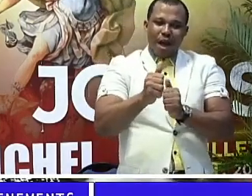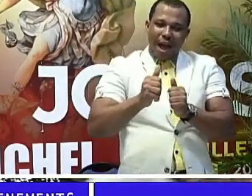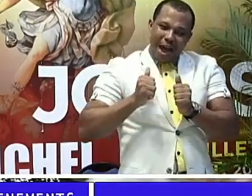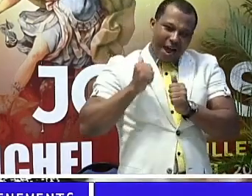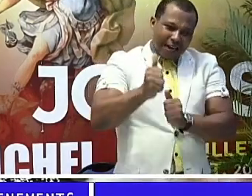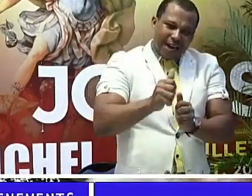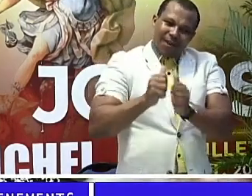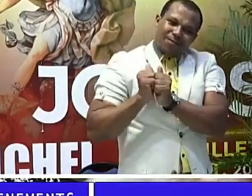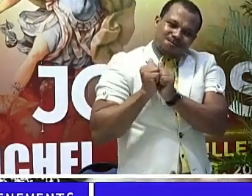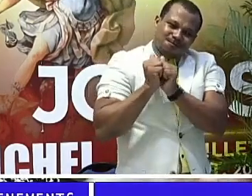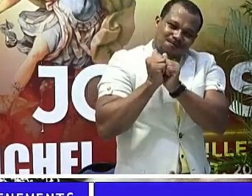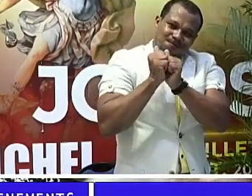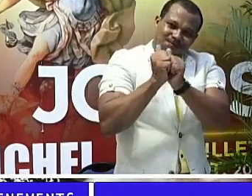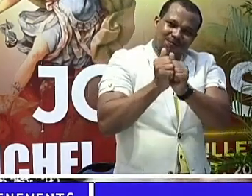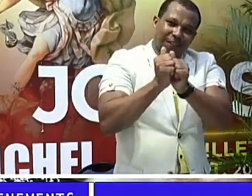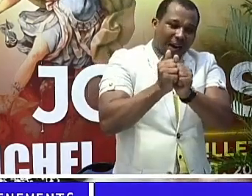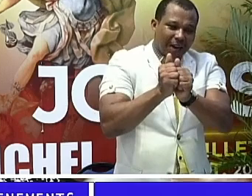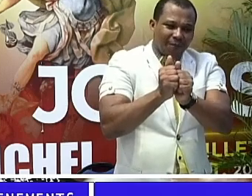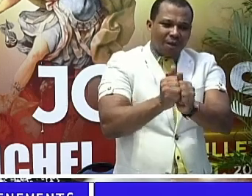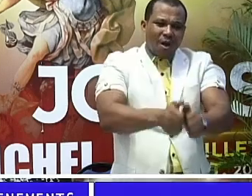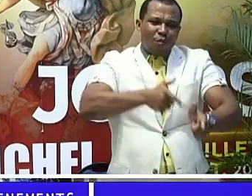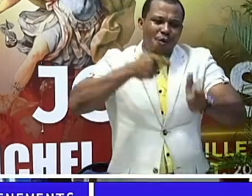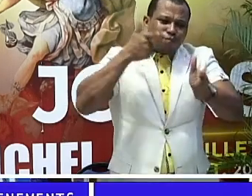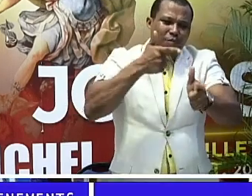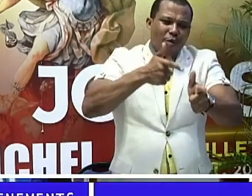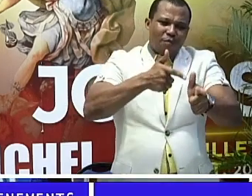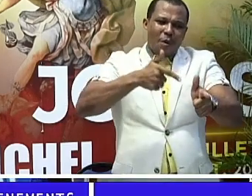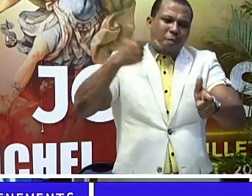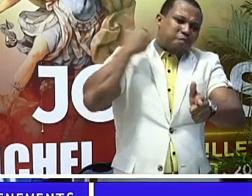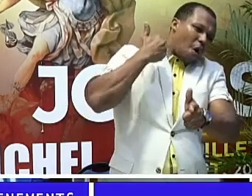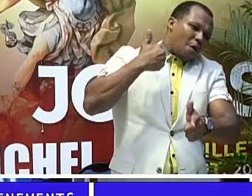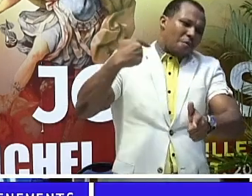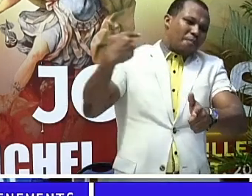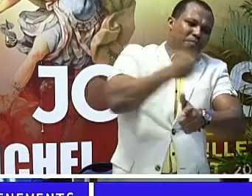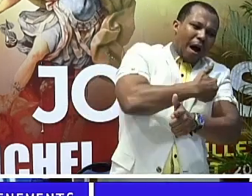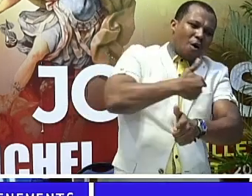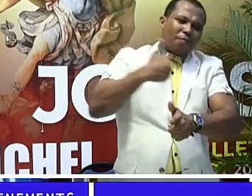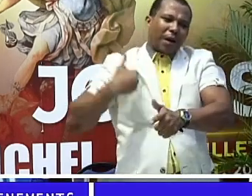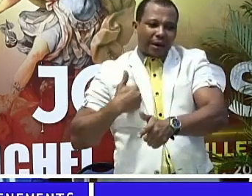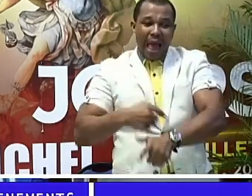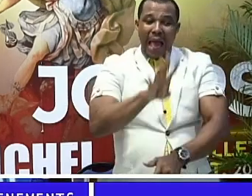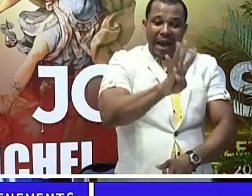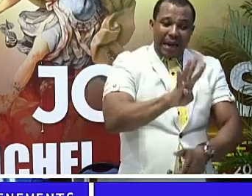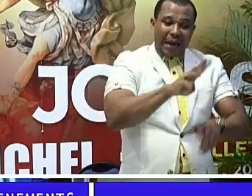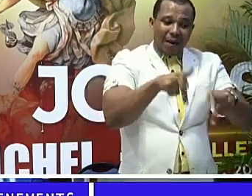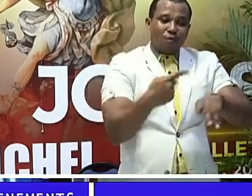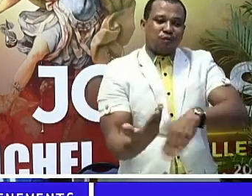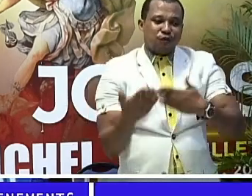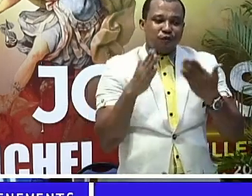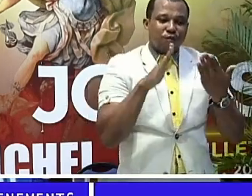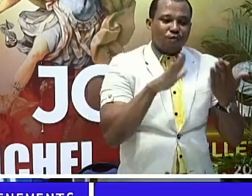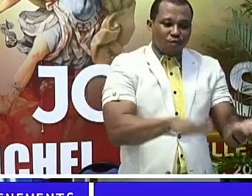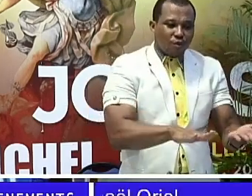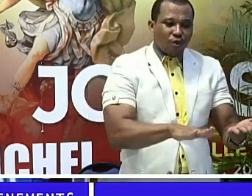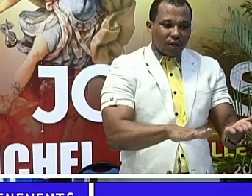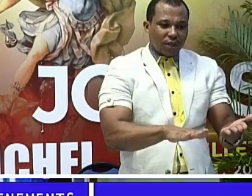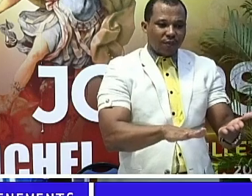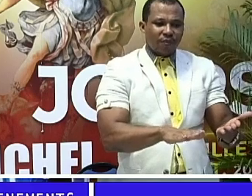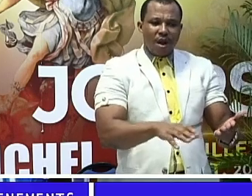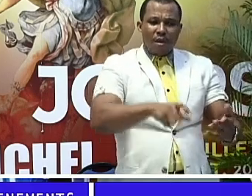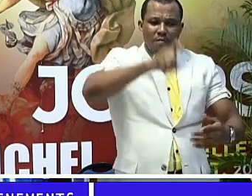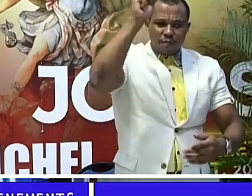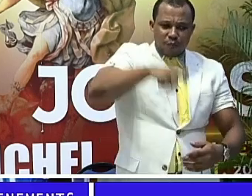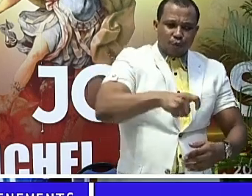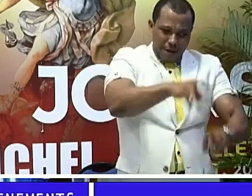l'on allé, yon moun prend balle, deux moun prend balle, trois moun prend balle, quatre moun mouri, faut qu'on respecte cadavre moun sa